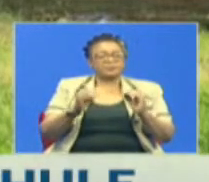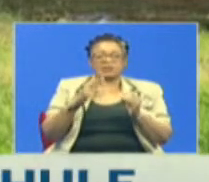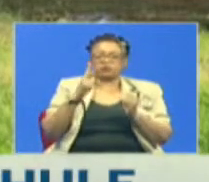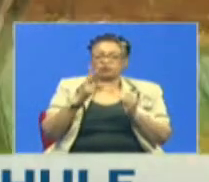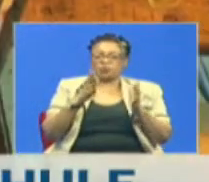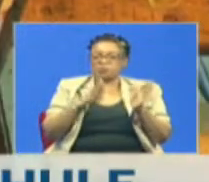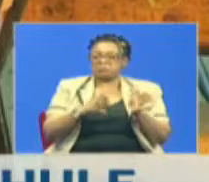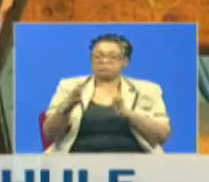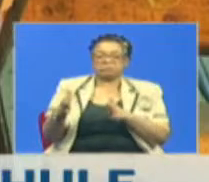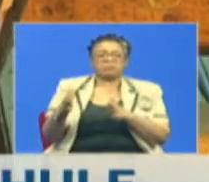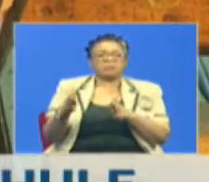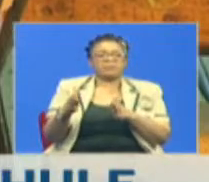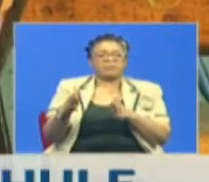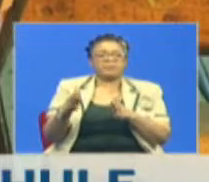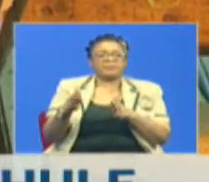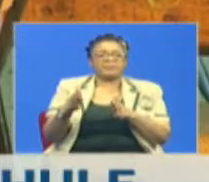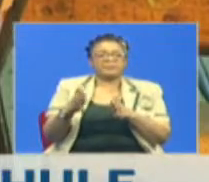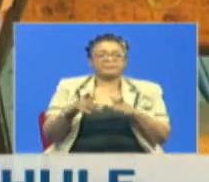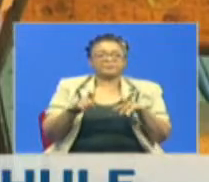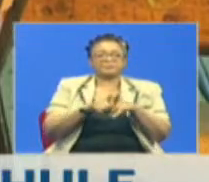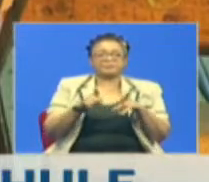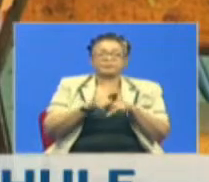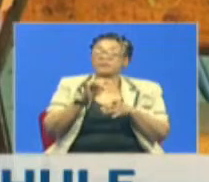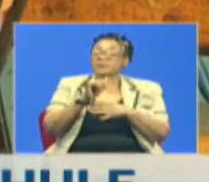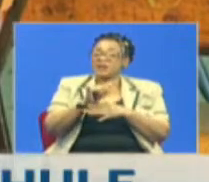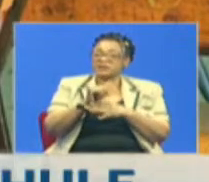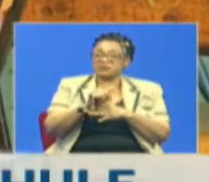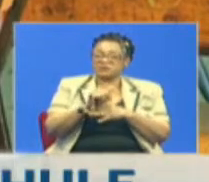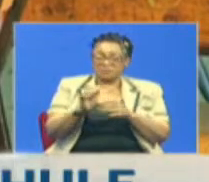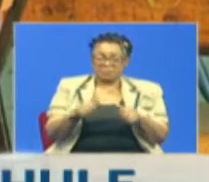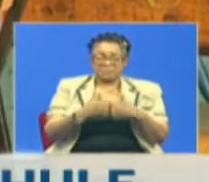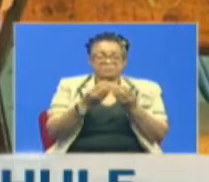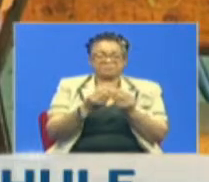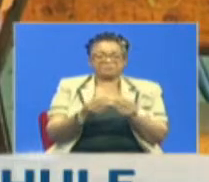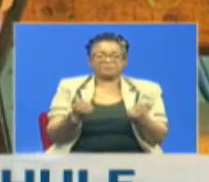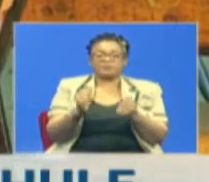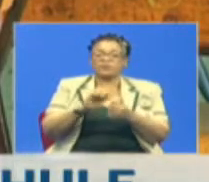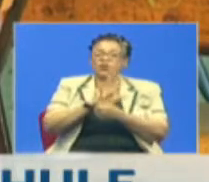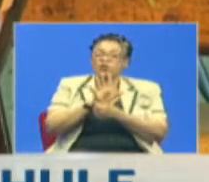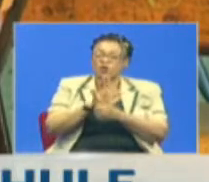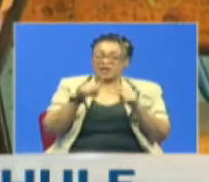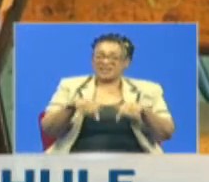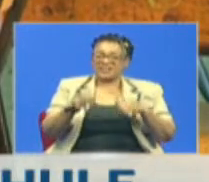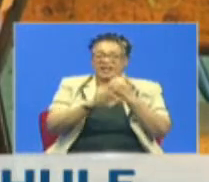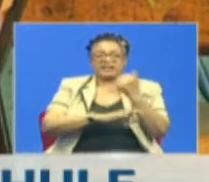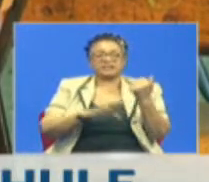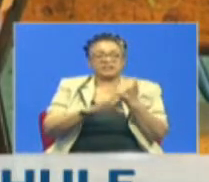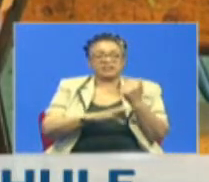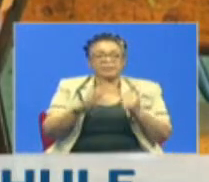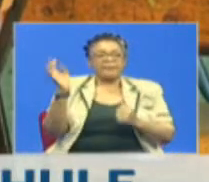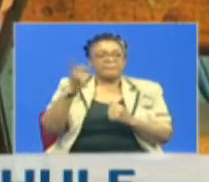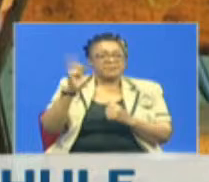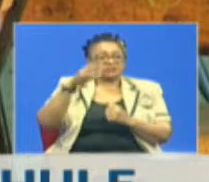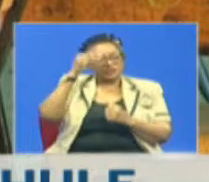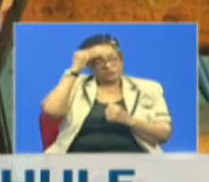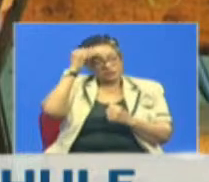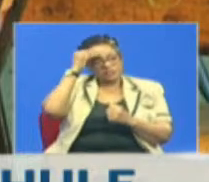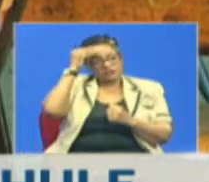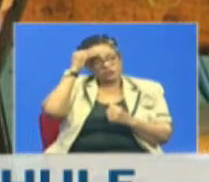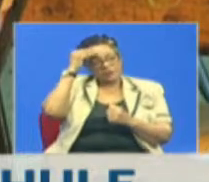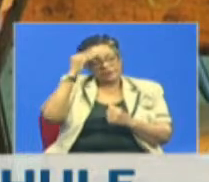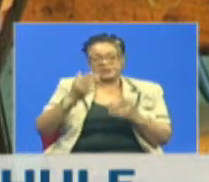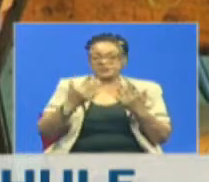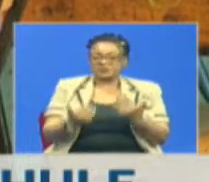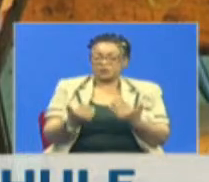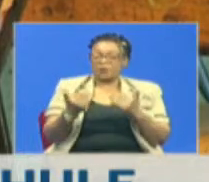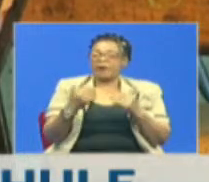siku. Huku wizara afya ikikabiliana na maambukizi ya virusi vya corona humu nchini, wizara ya elimu sasa inaweka mipango